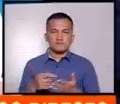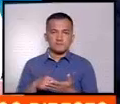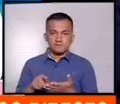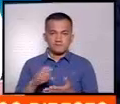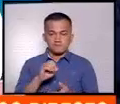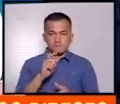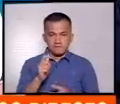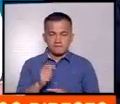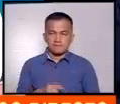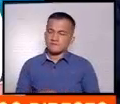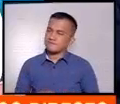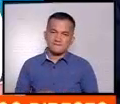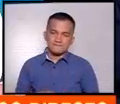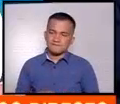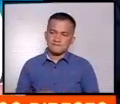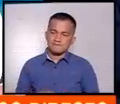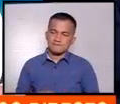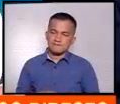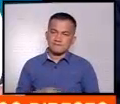OT.